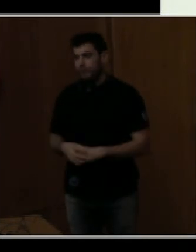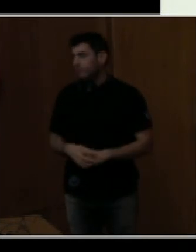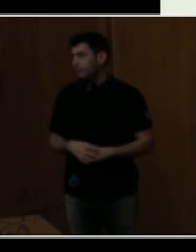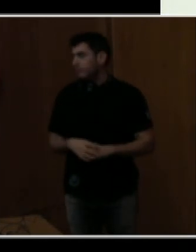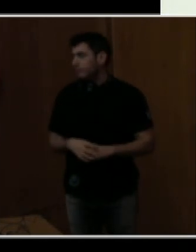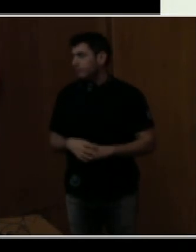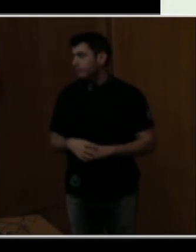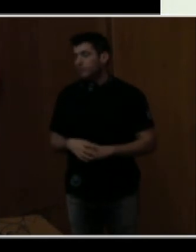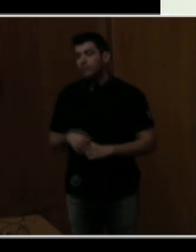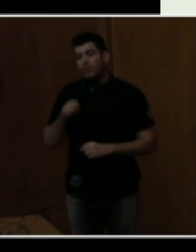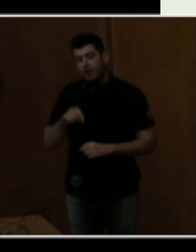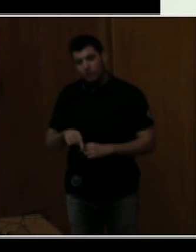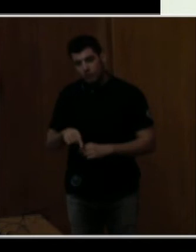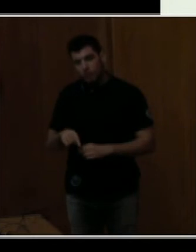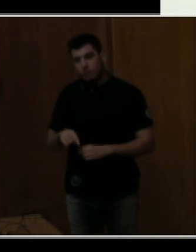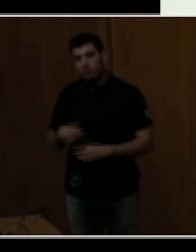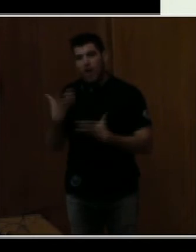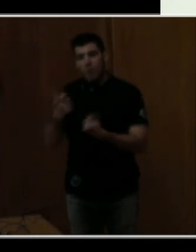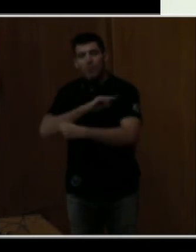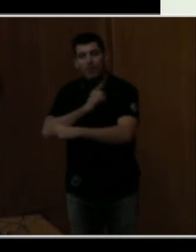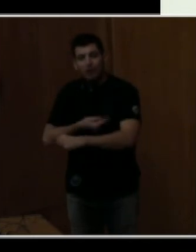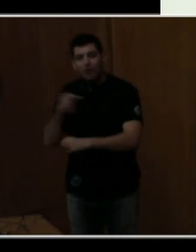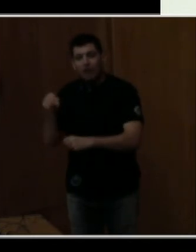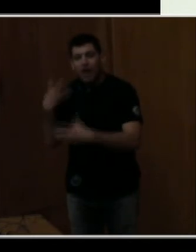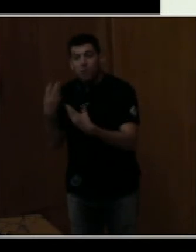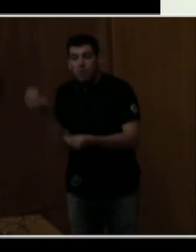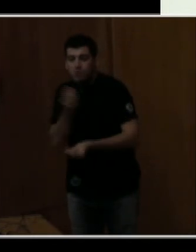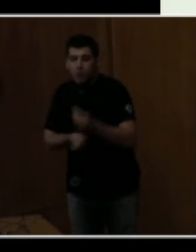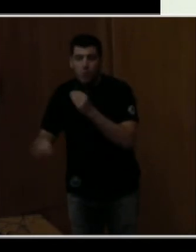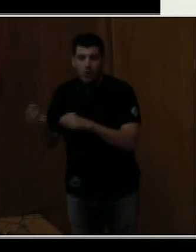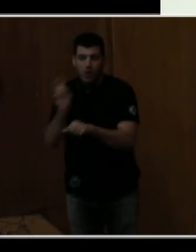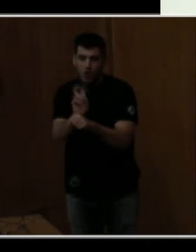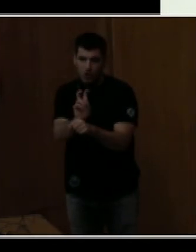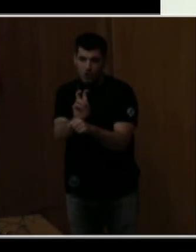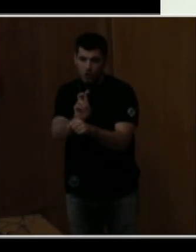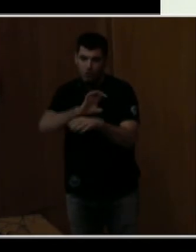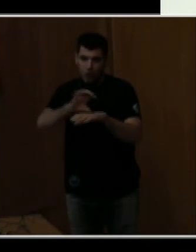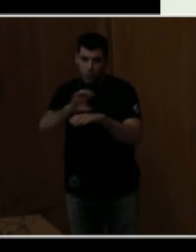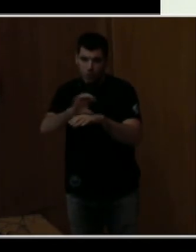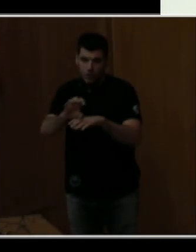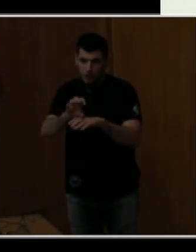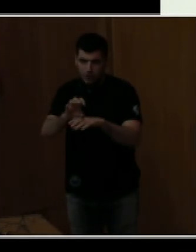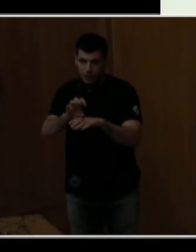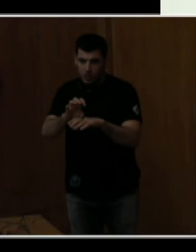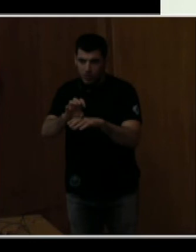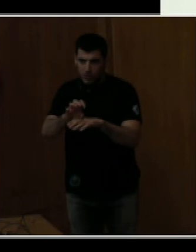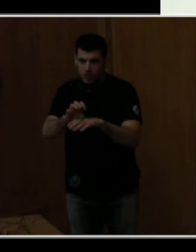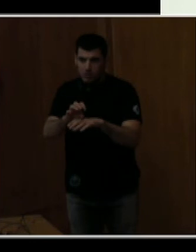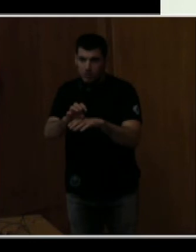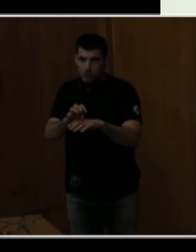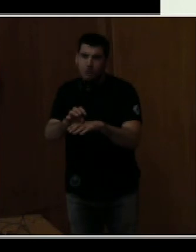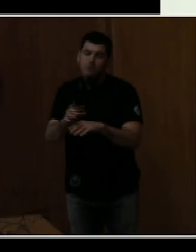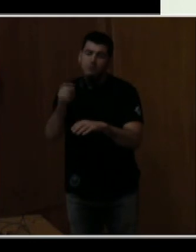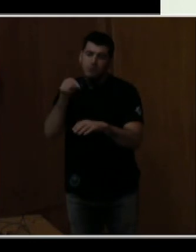μας δίνει τη δυνατότητα να έχουμε μεγαλύτερη χωρητικότητα στο υπολογιστικό κέντρο, μικρότερο όγκο καλωδίων, μιας και οι οπτικές σύνδεσεις